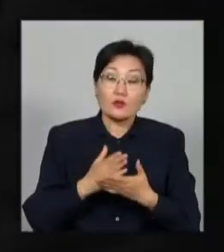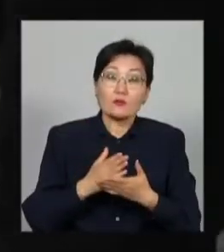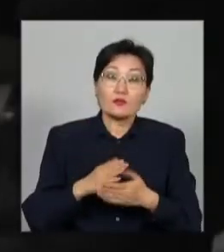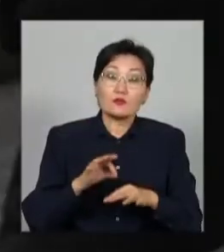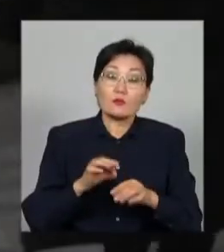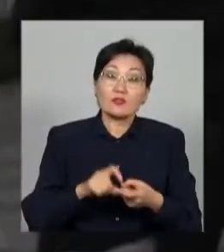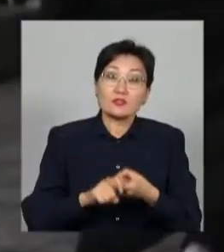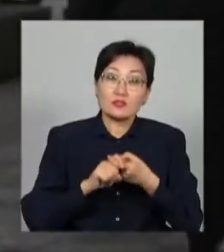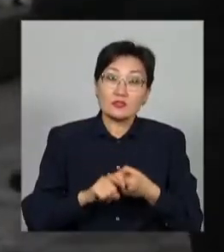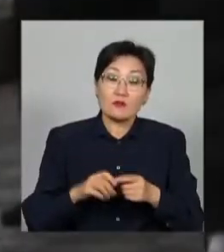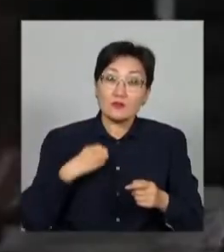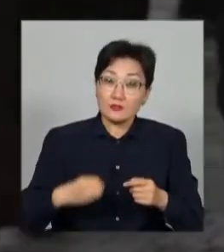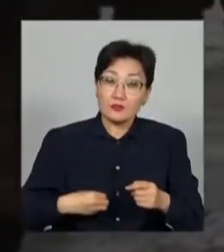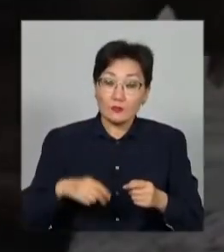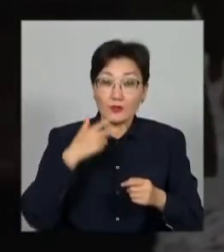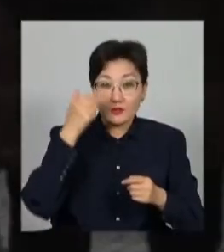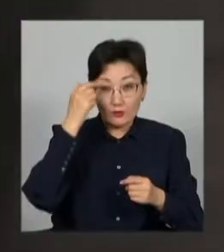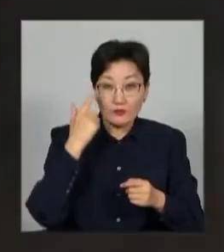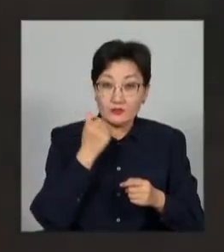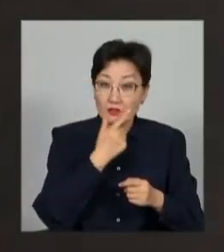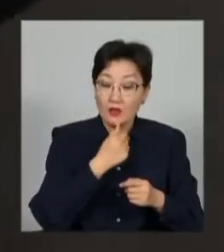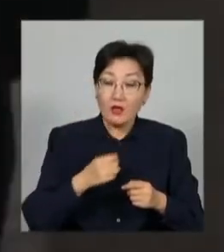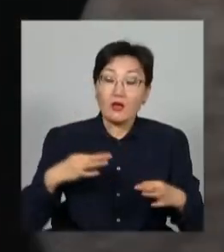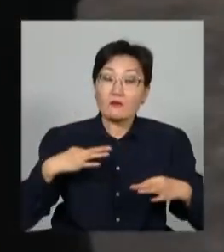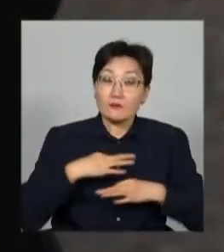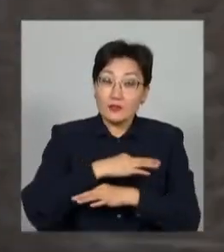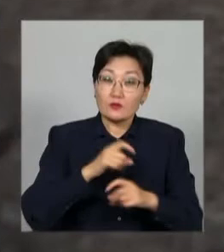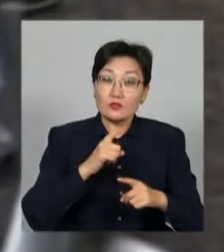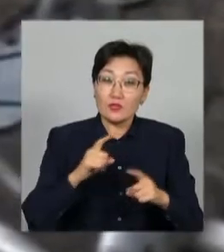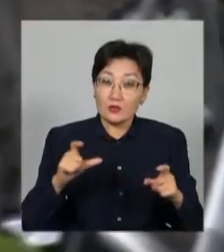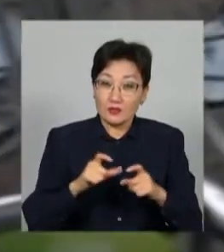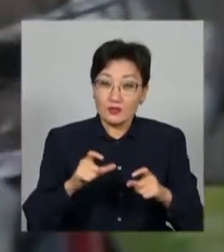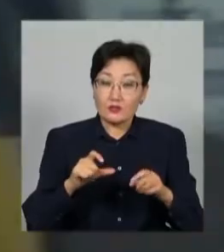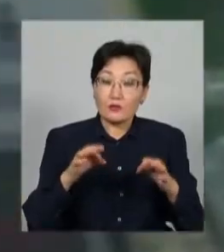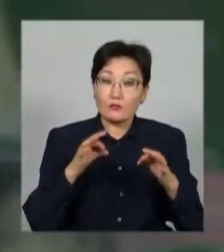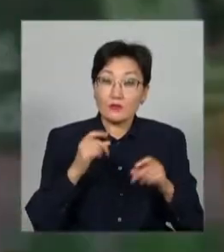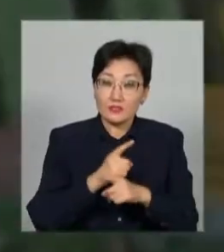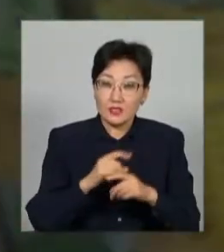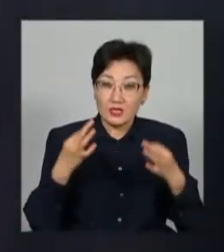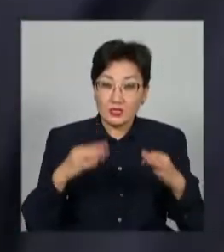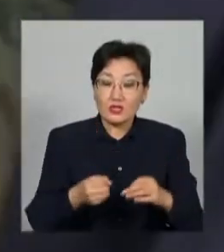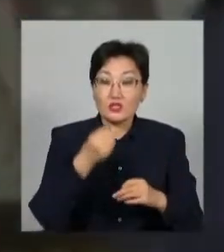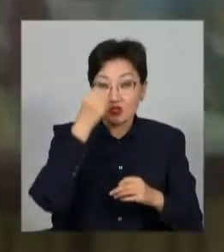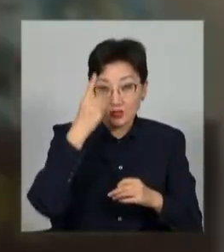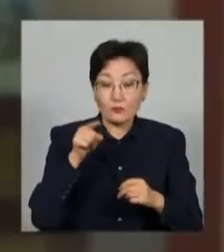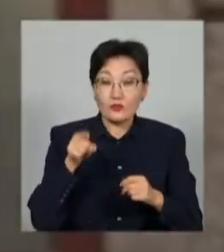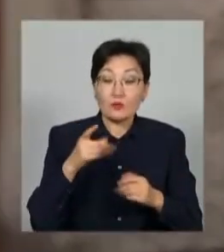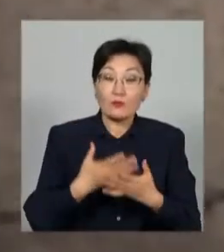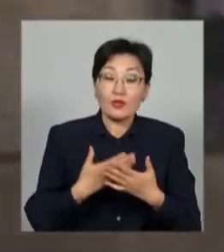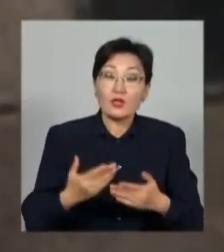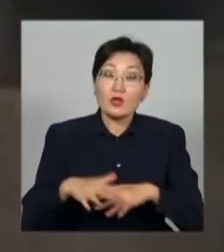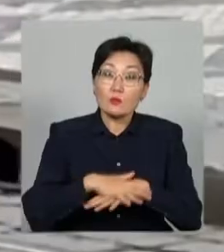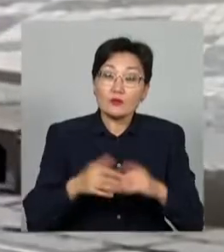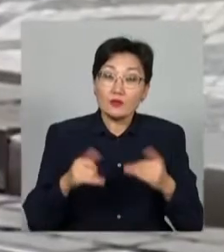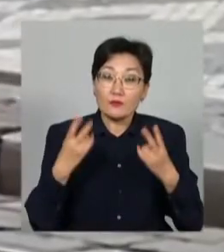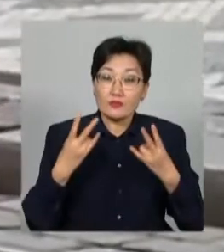ковидом. Следом за Францией, Италией, Испанией, Венгрией карантинные ограничения ослабляет и Чехия. Там, например, жителям